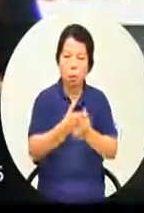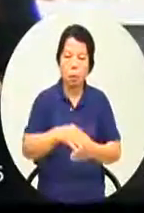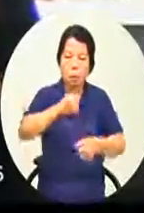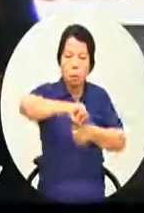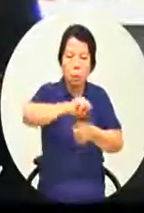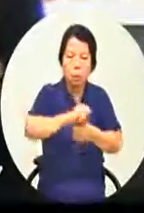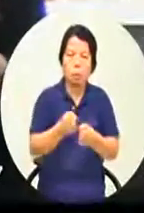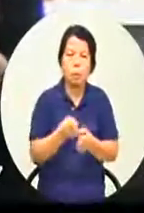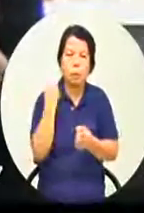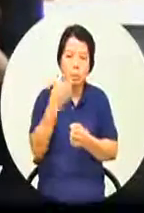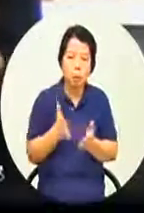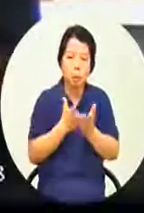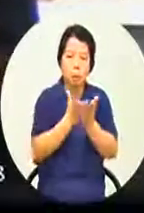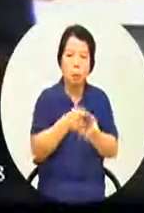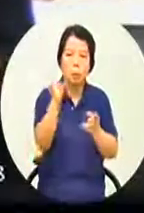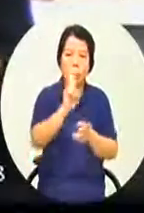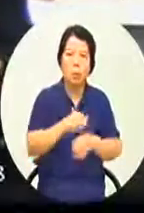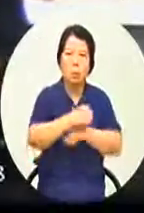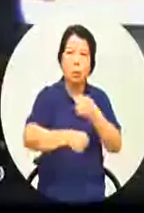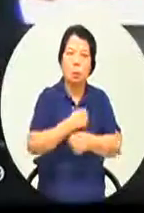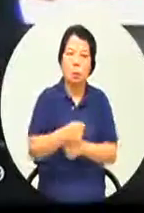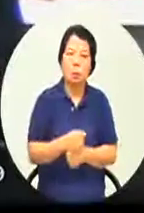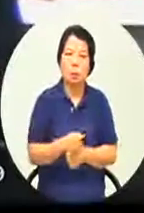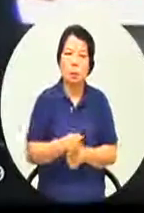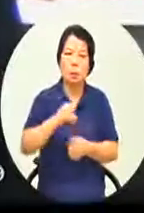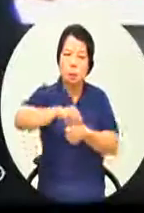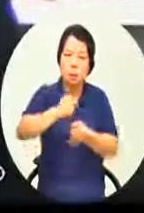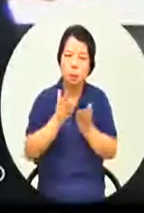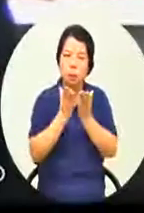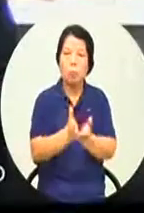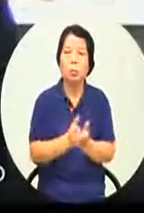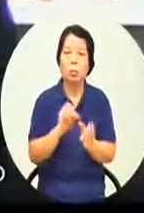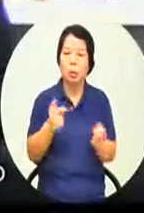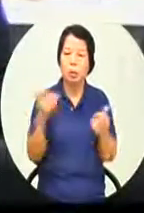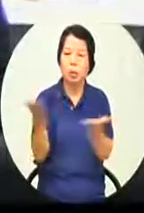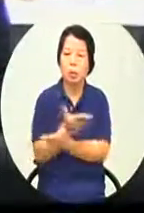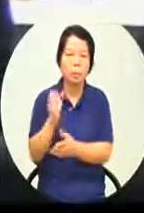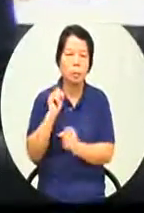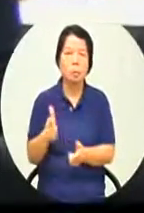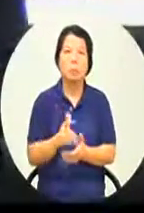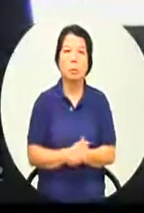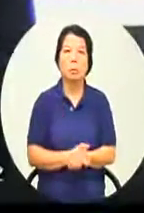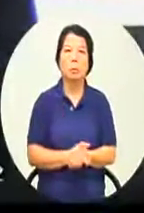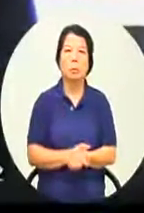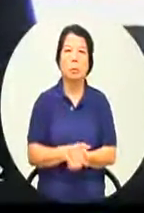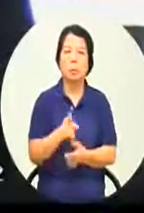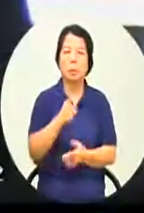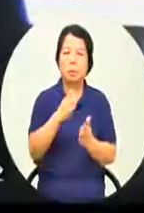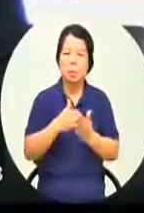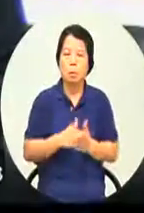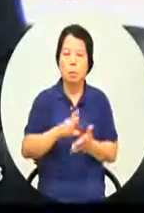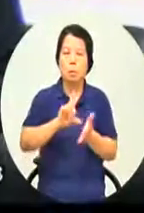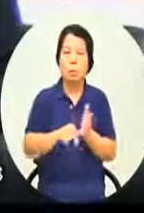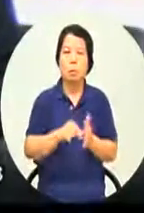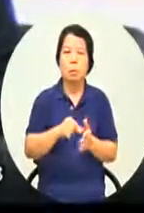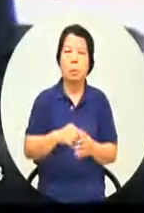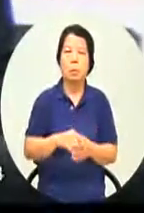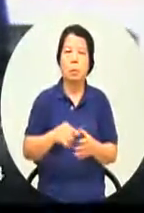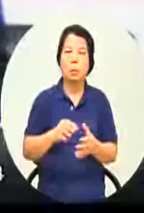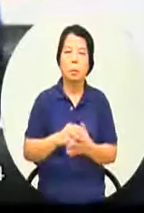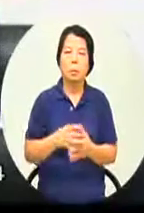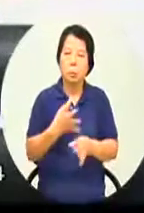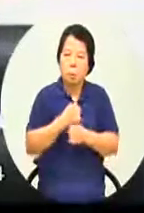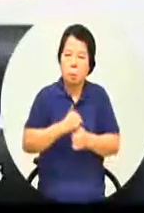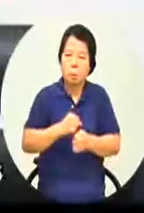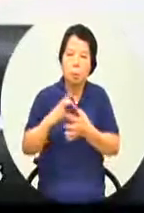两艘的电动渡轮进来，是多增加两艘嘛，不是汰旧换新嘛？但是你说因为有时间的关系，好，本席